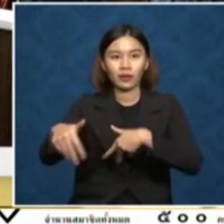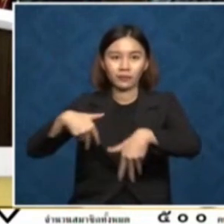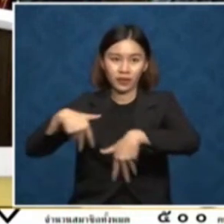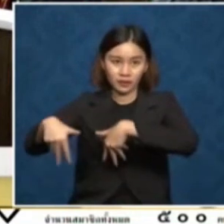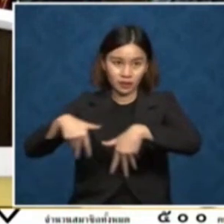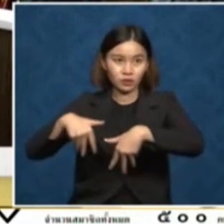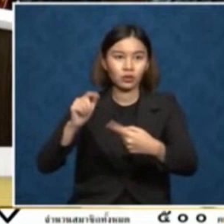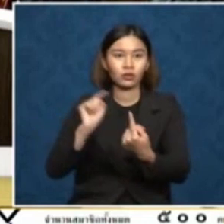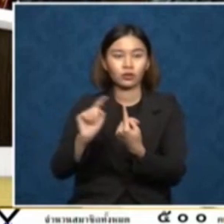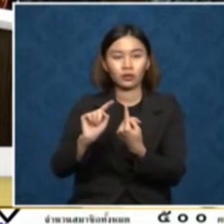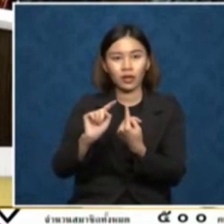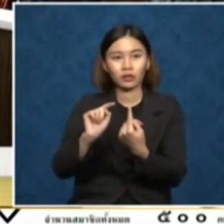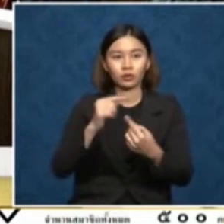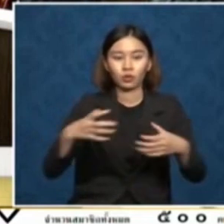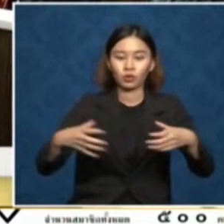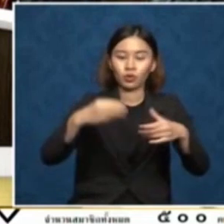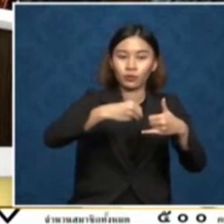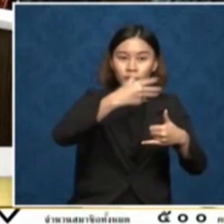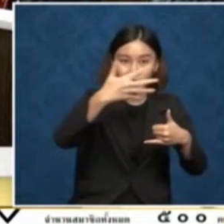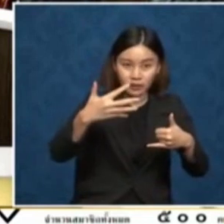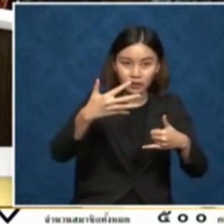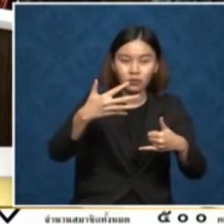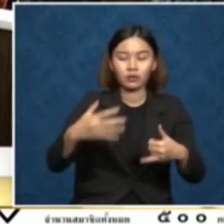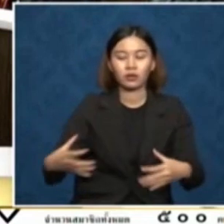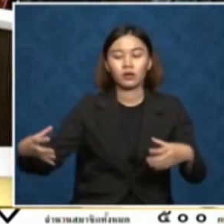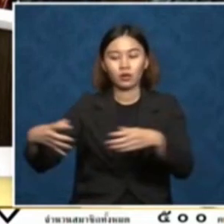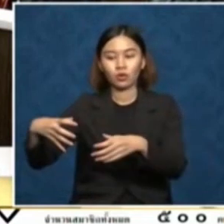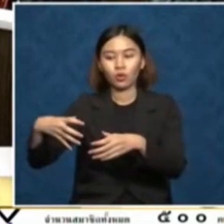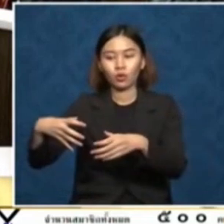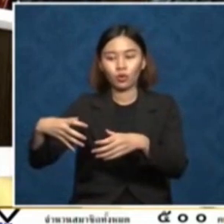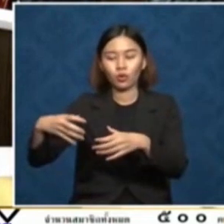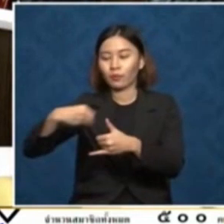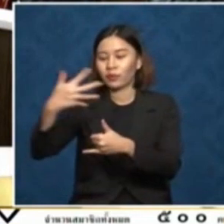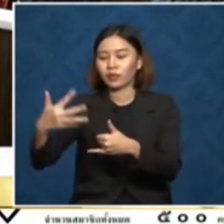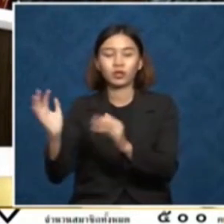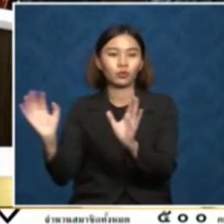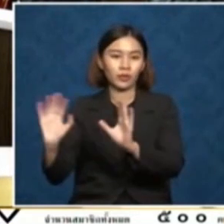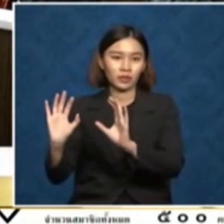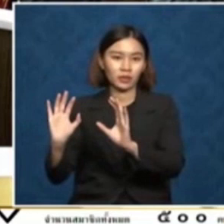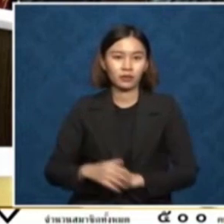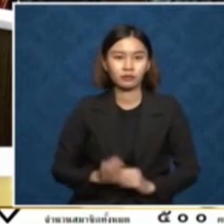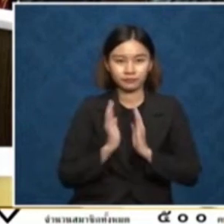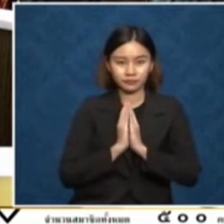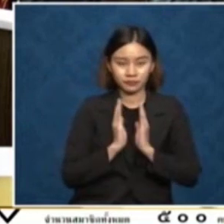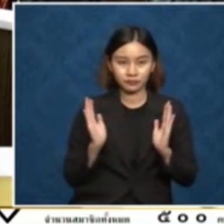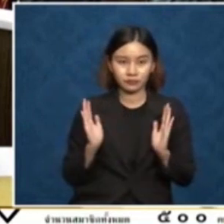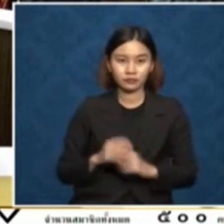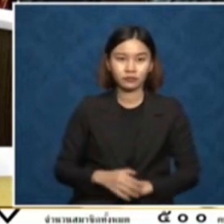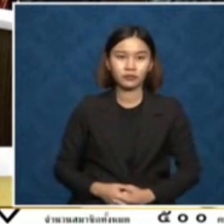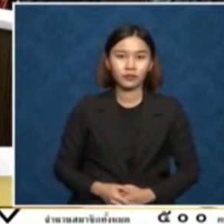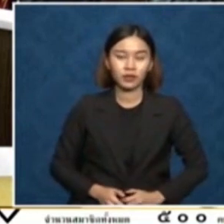นทั้งจากส่วนที่อยู่ในกลุ่ม LGBTQ และกลุ่มที่ไม่อยู่ใน LGBTQ ครับท่านประธานขอบคุณครับ